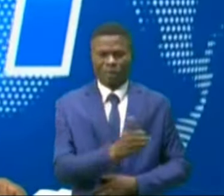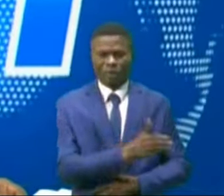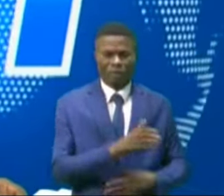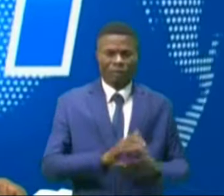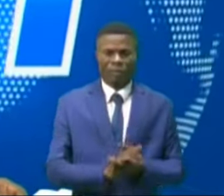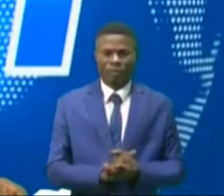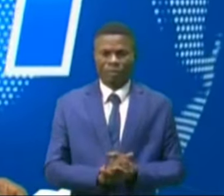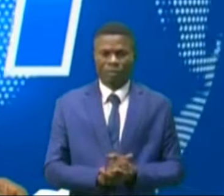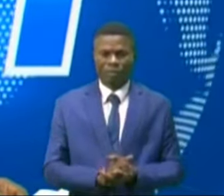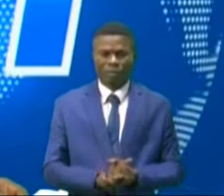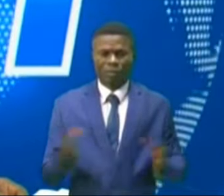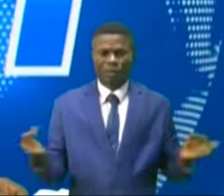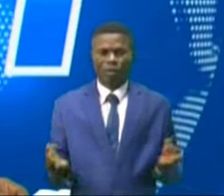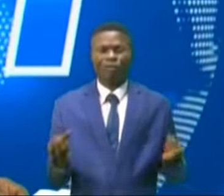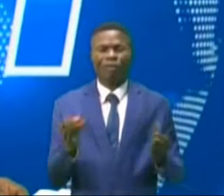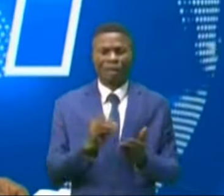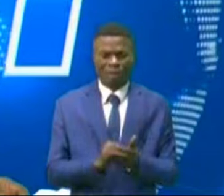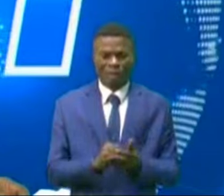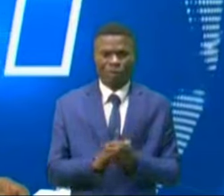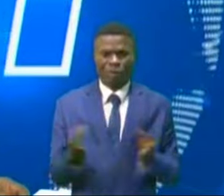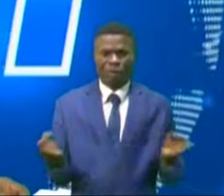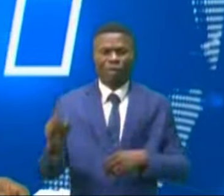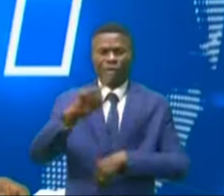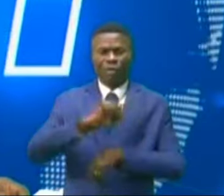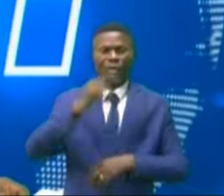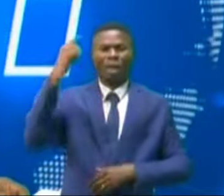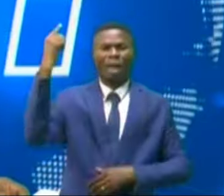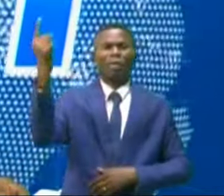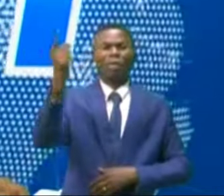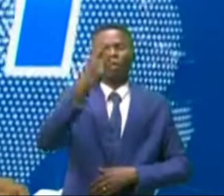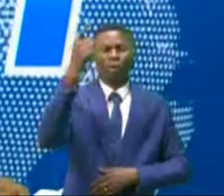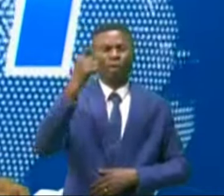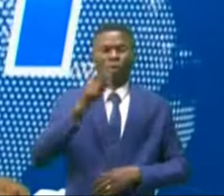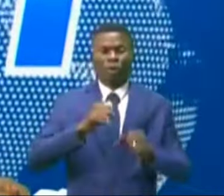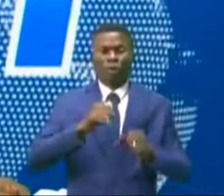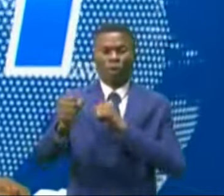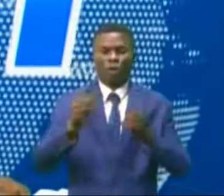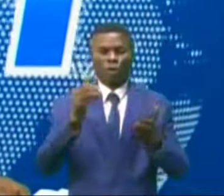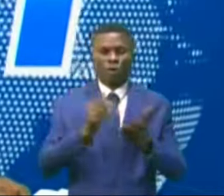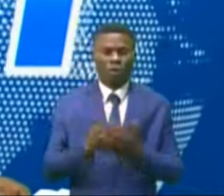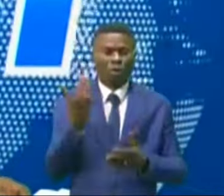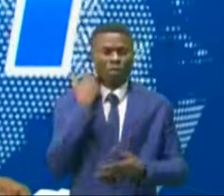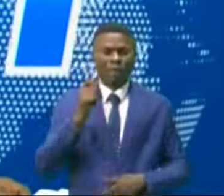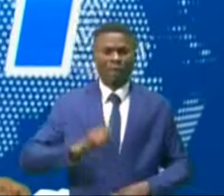Une autre célébration, c'est celle de la journée mondiale de lutte contre la